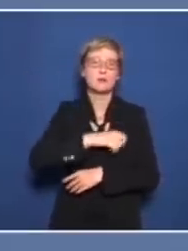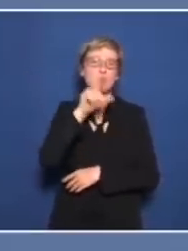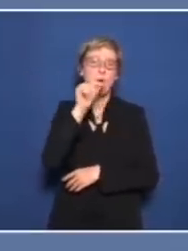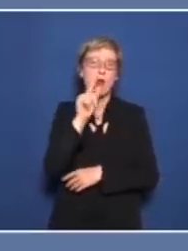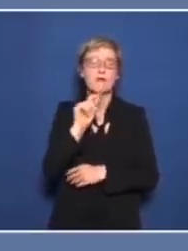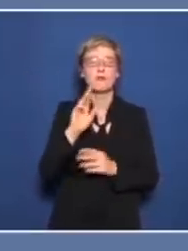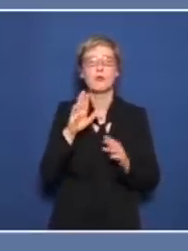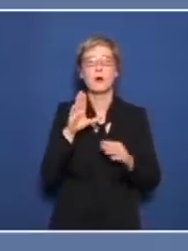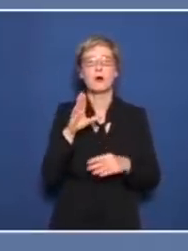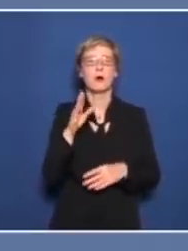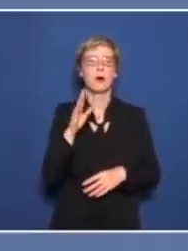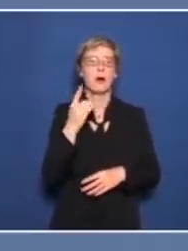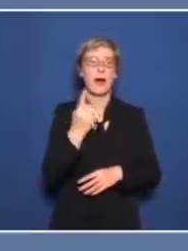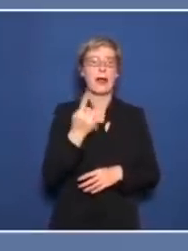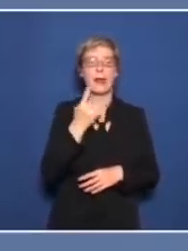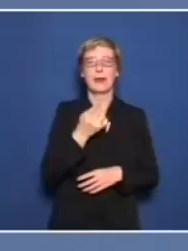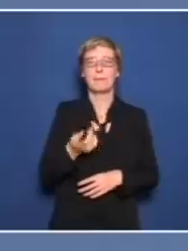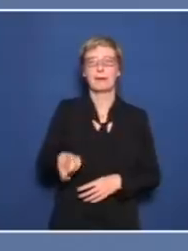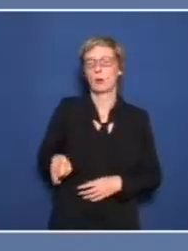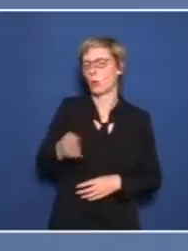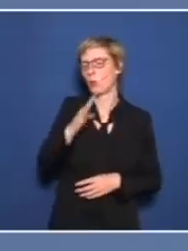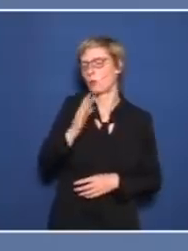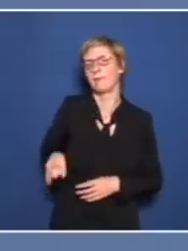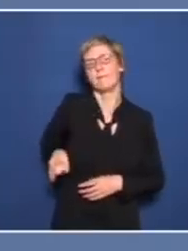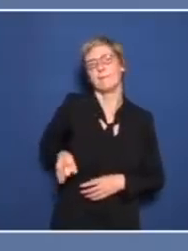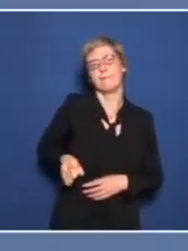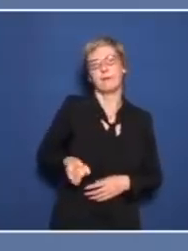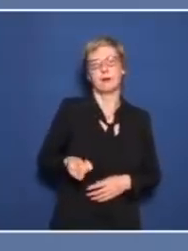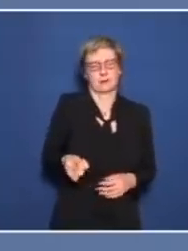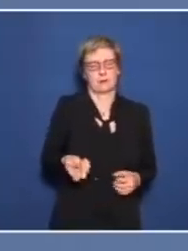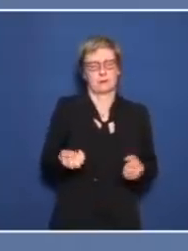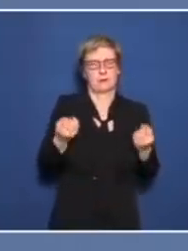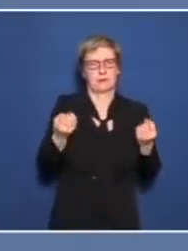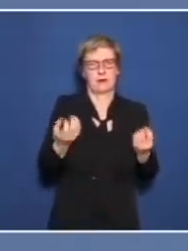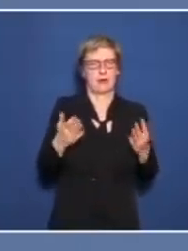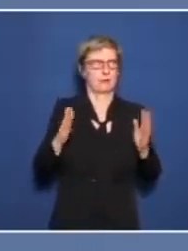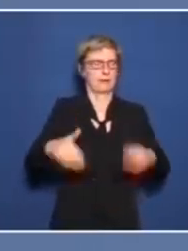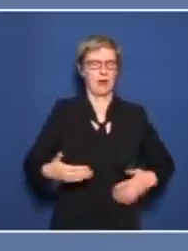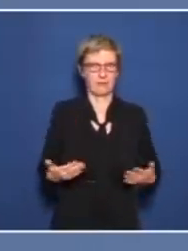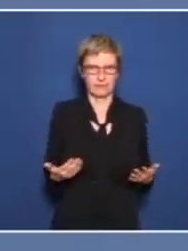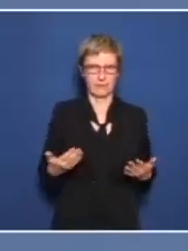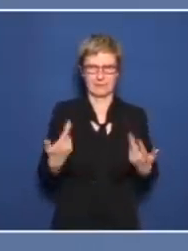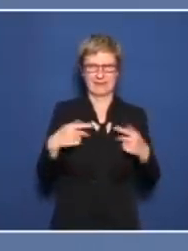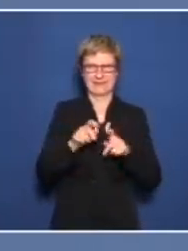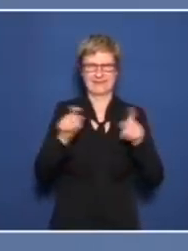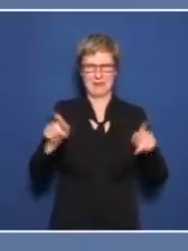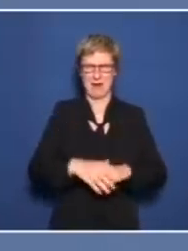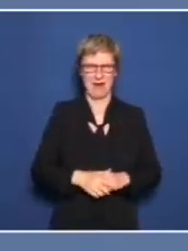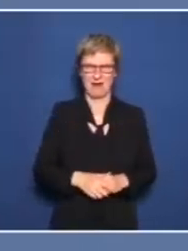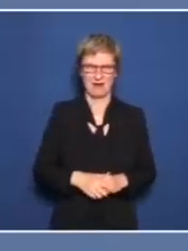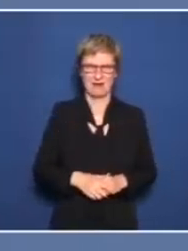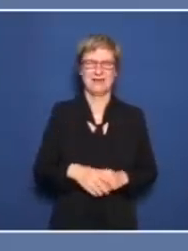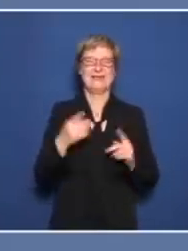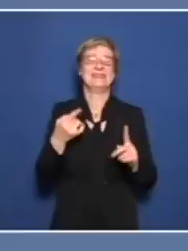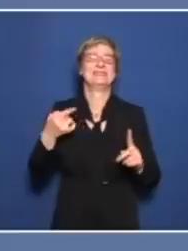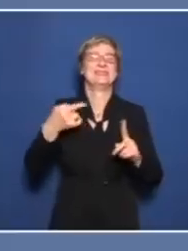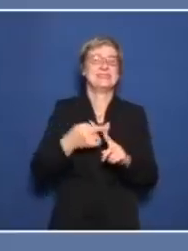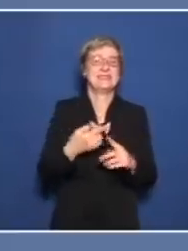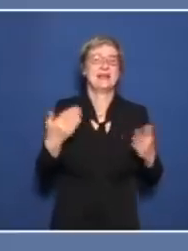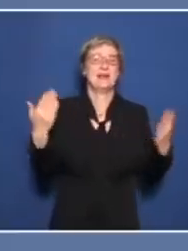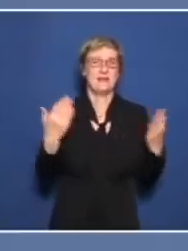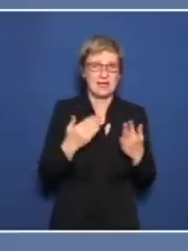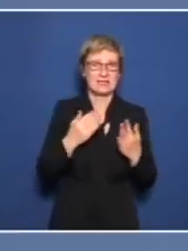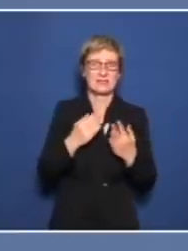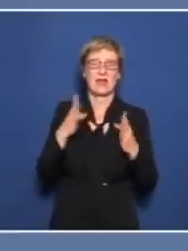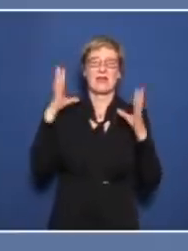dem, es geht sowieso, aber mit dem Hund Gassi gehen können soll, sondern es geht darum, insgesamt Mobilität und Kontakte zu reduzieren.